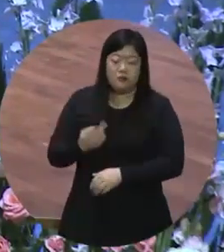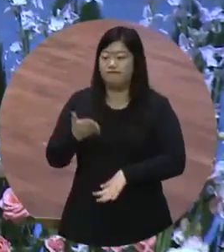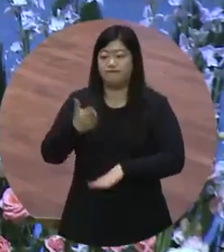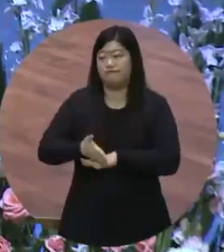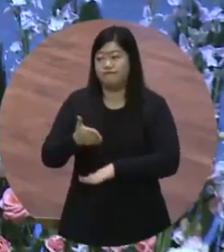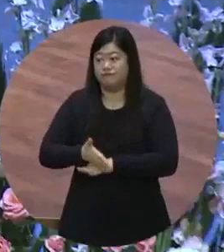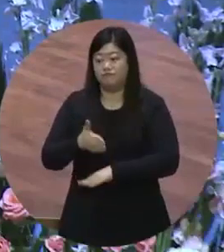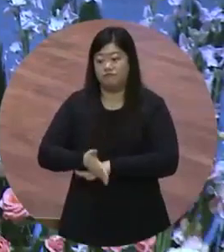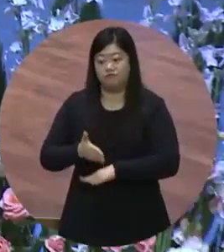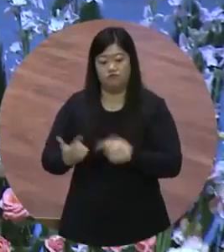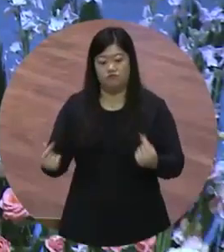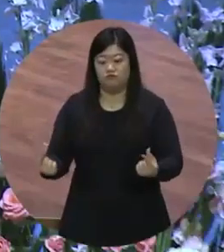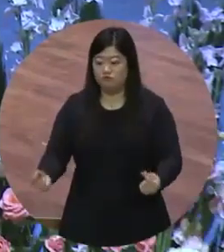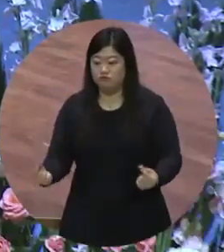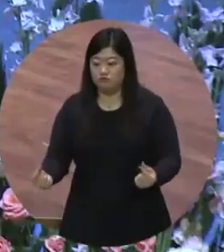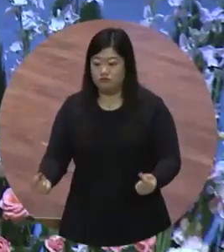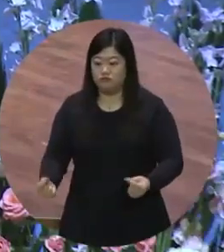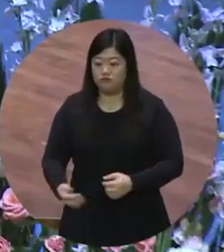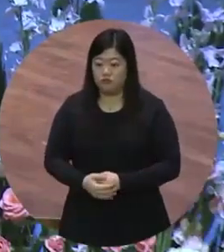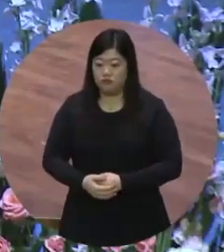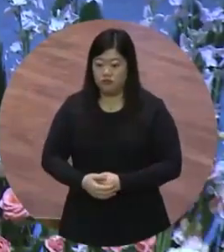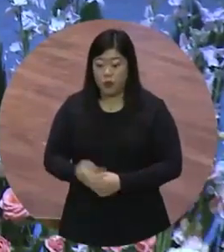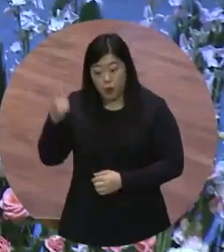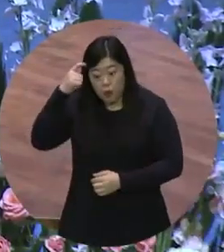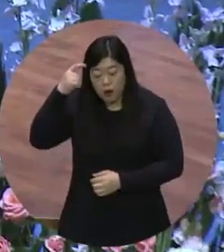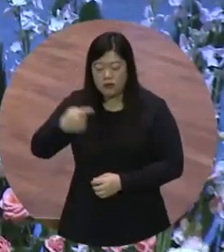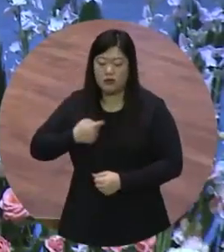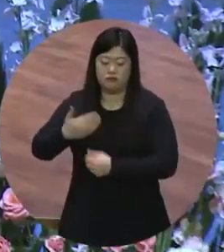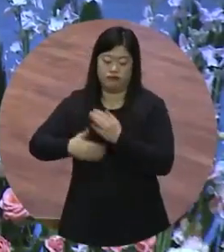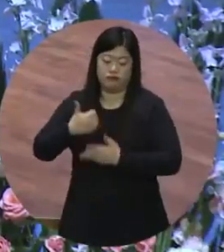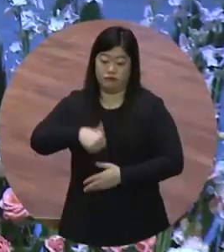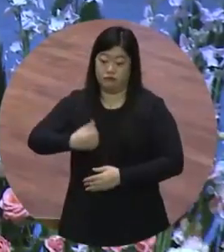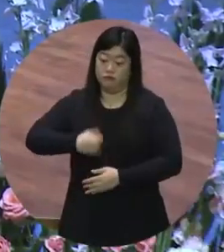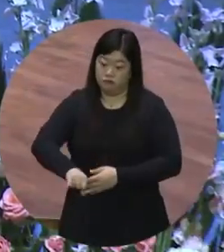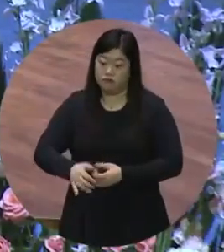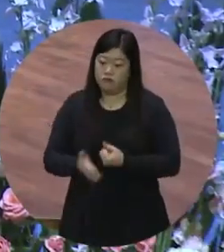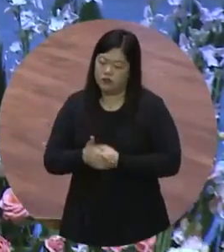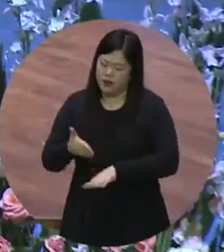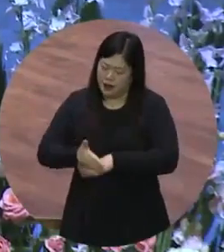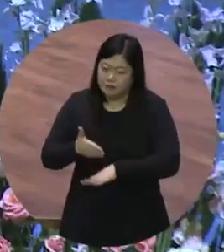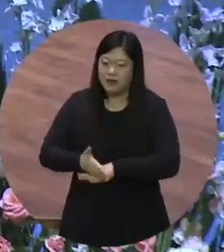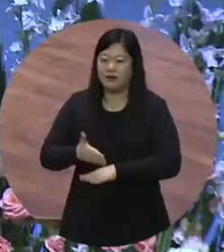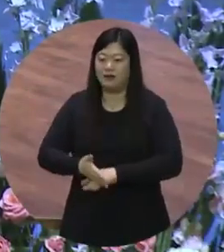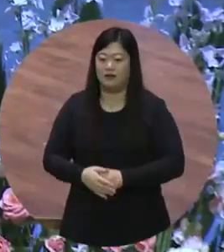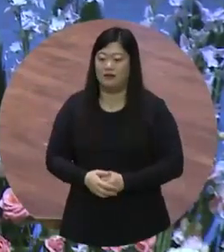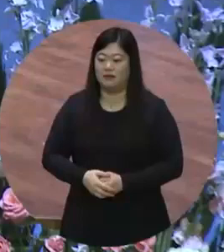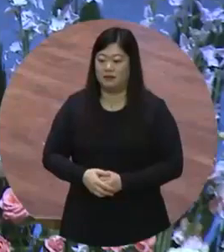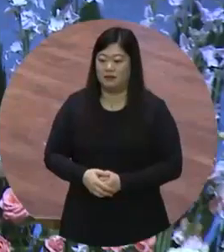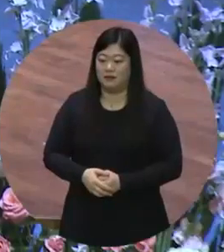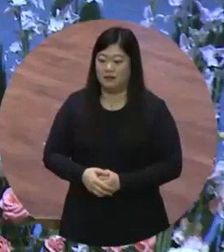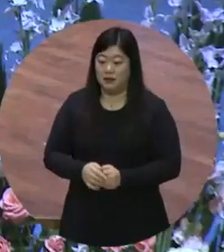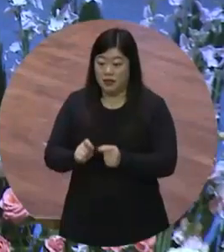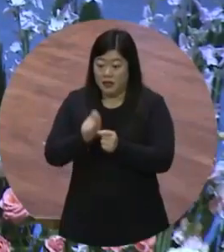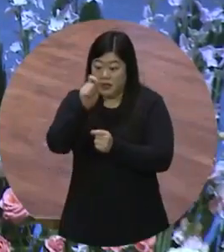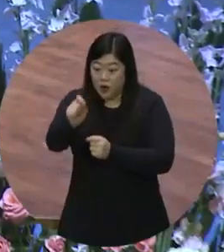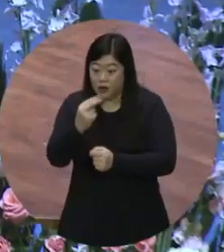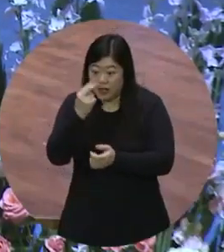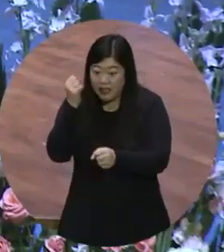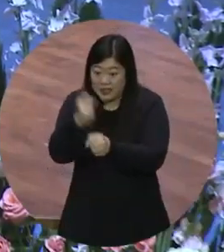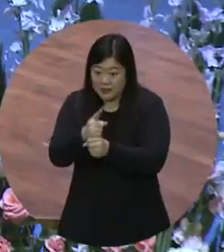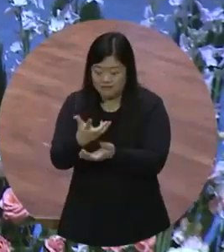이게 하나님의 자녀의 특권이에요. 부활하신 예수를 믿는 사람, 영생 얻은 사람들의 특권이에요.